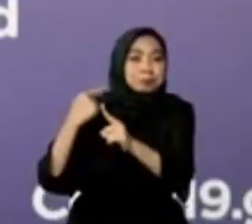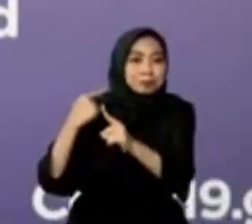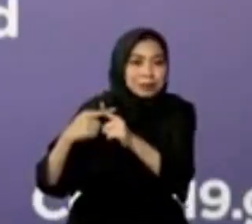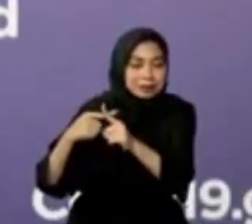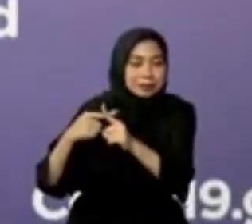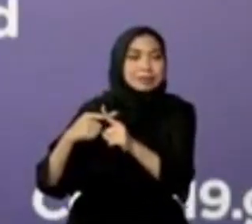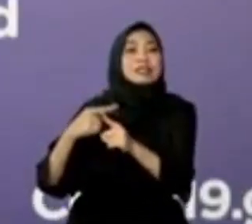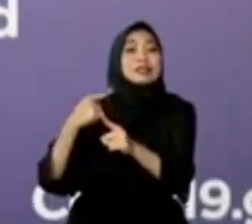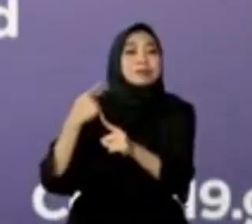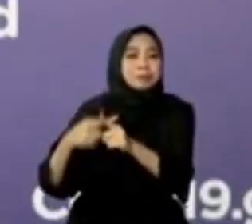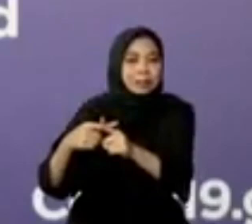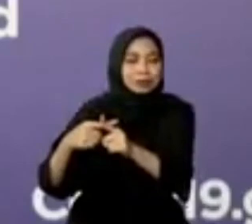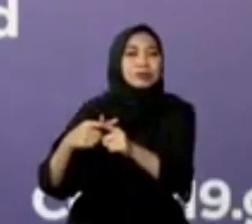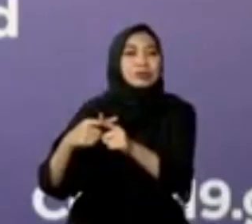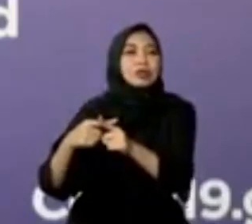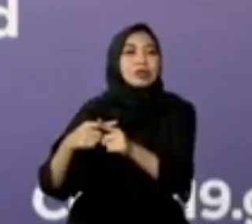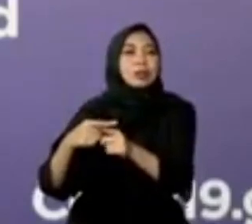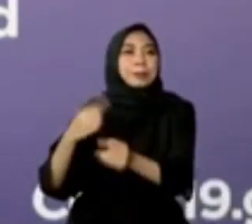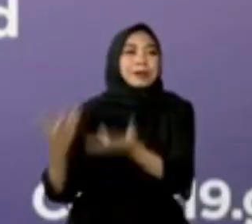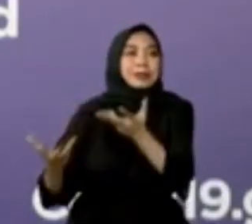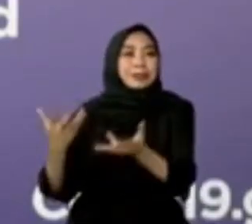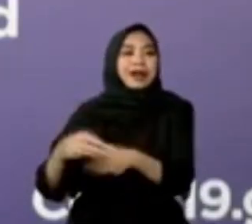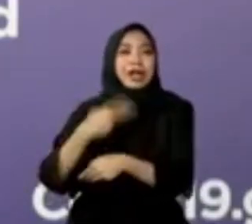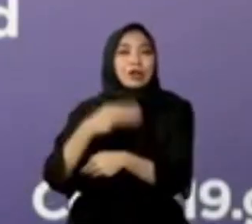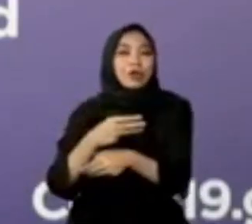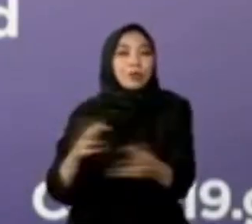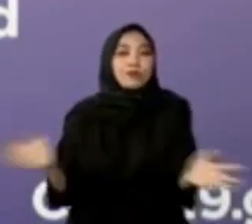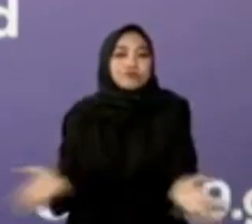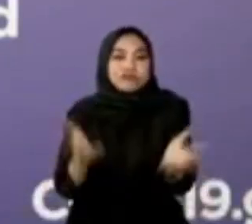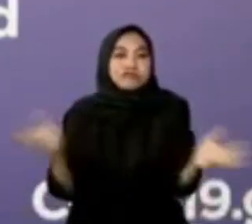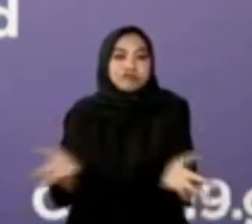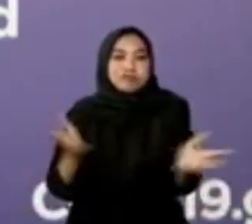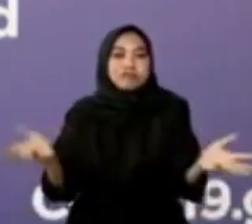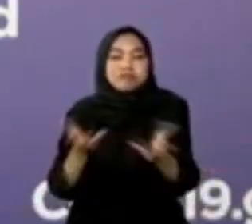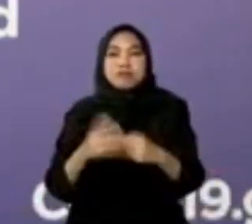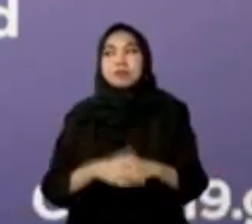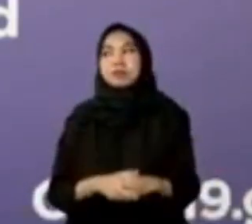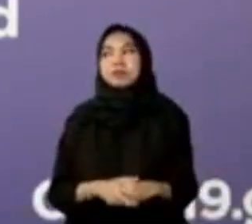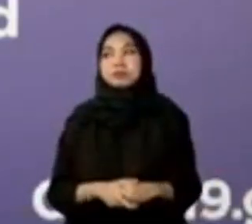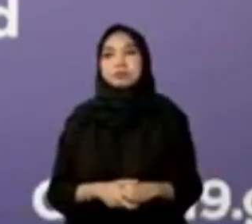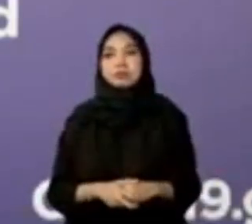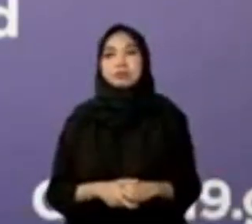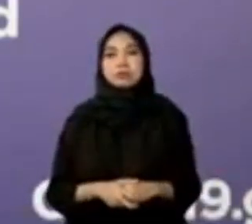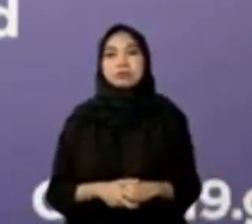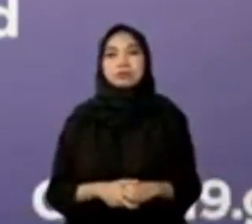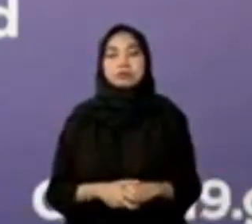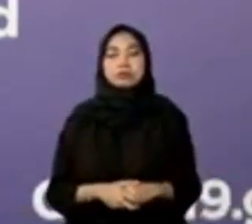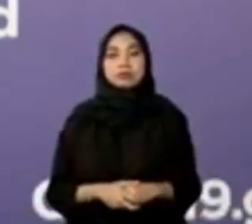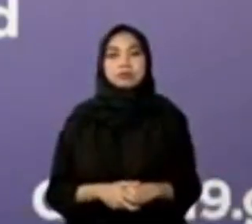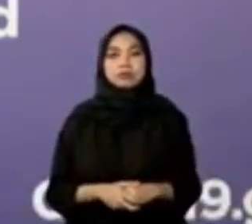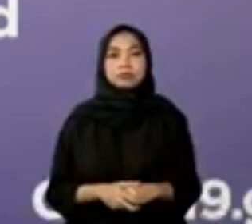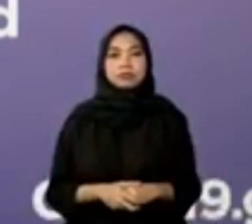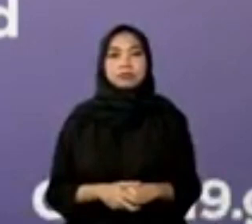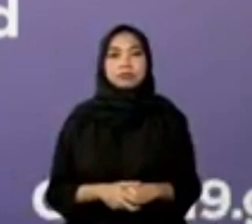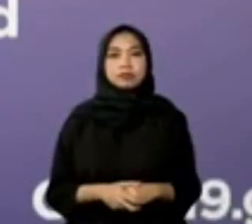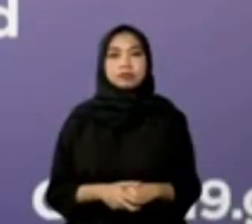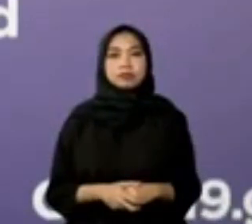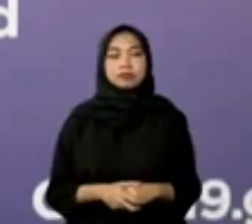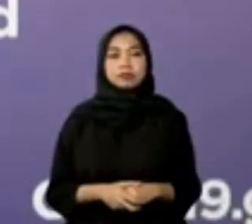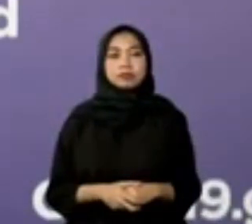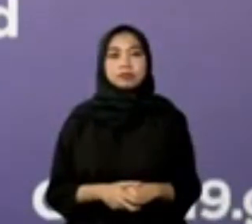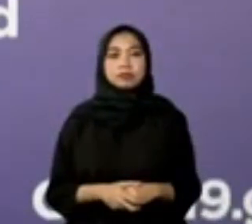mempertimbangkan terkait dengan pemulihan perekonomian. Dan menyadari bahwa